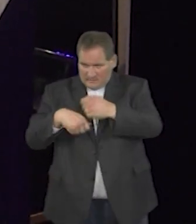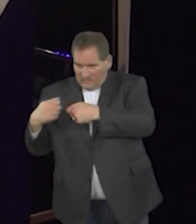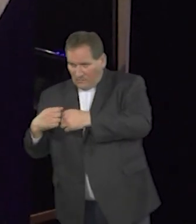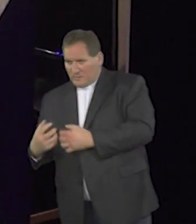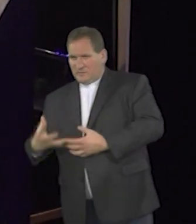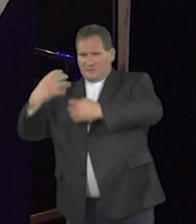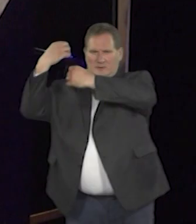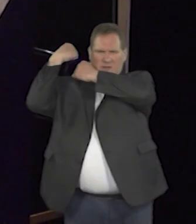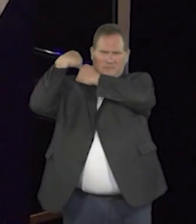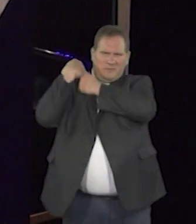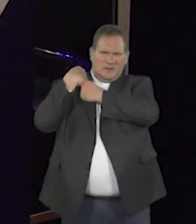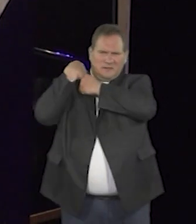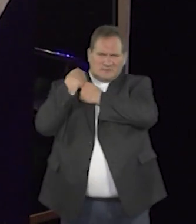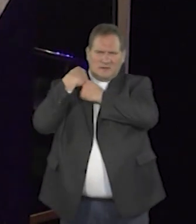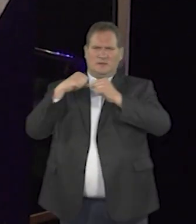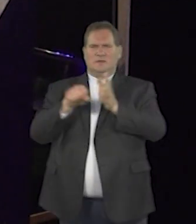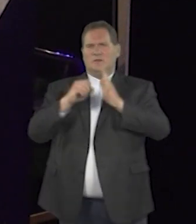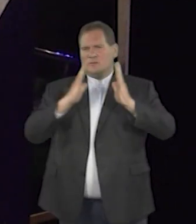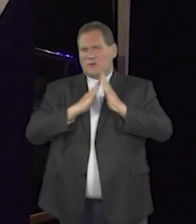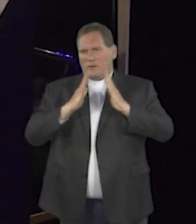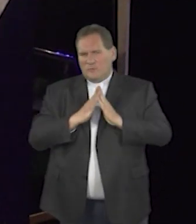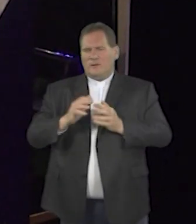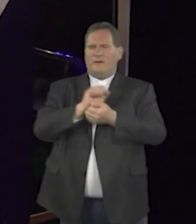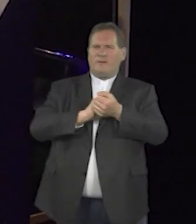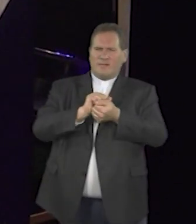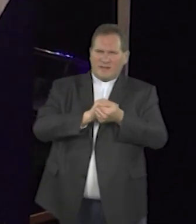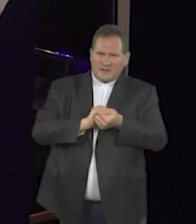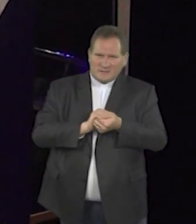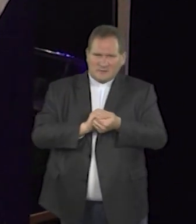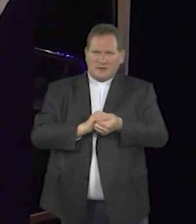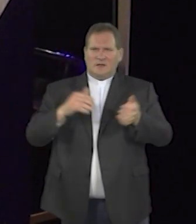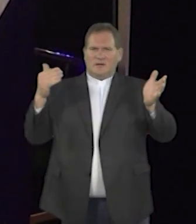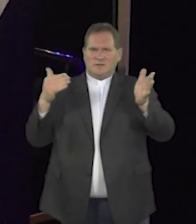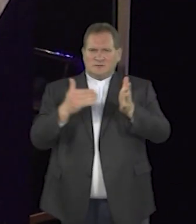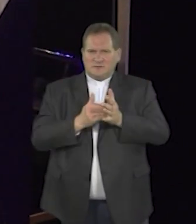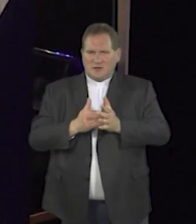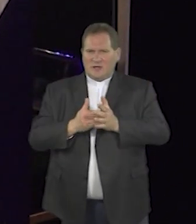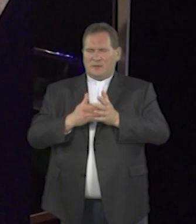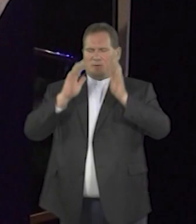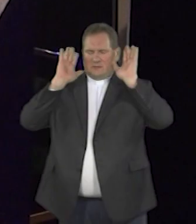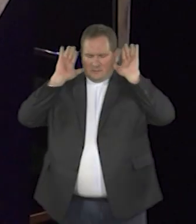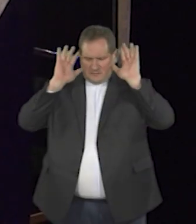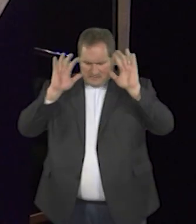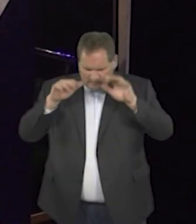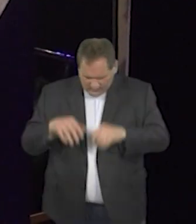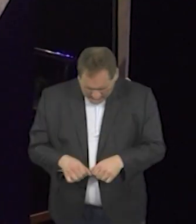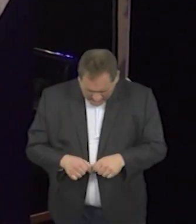na plecach nieść do domu, a tak się usilić, że się trzeba do ziemi jak gałąź pochylić. Pod